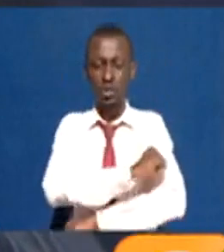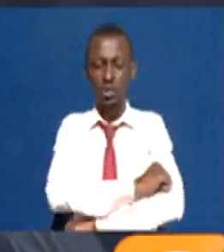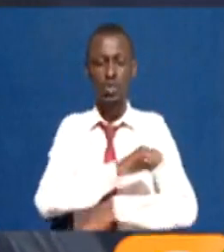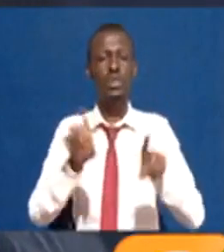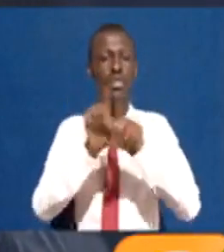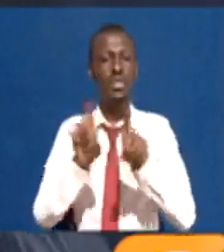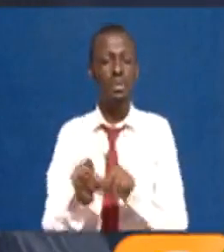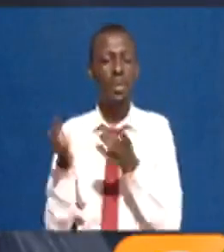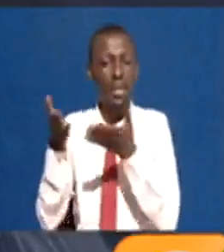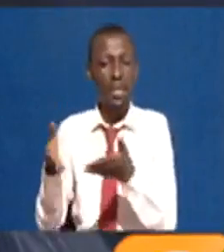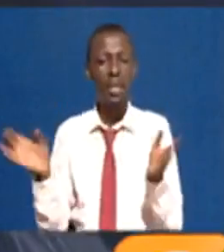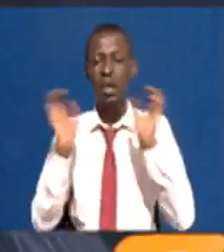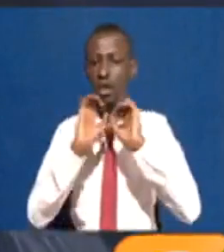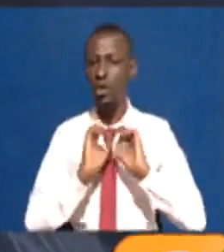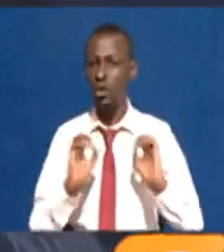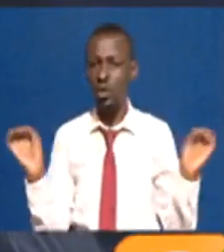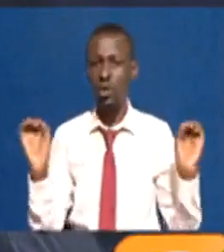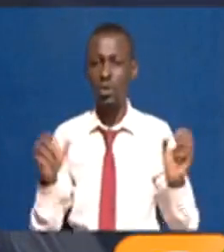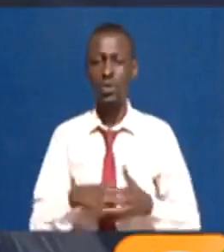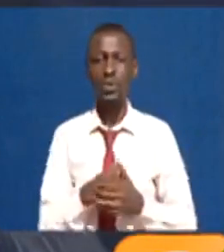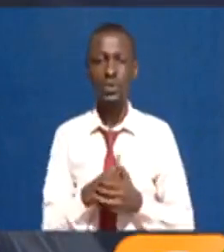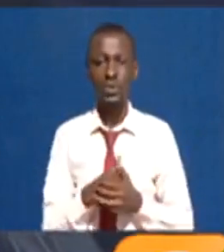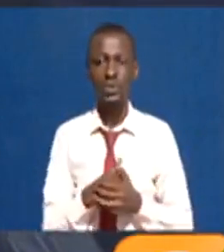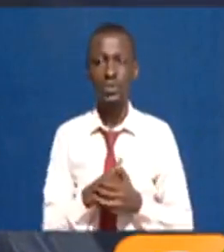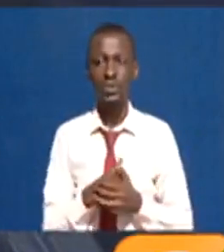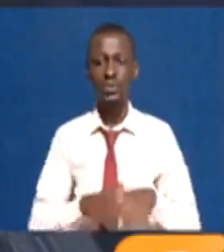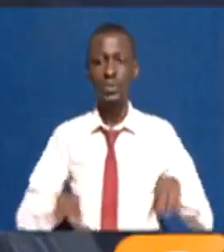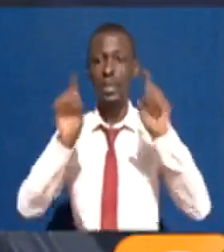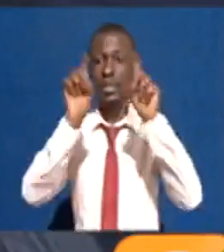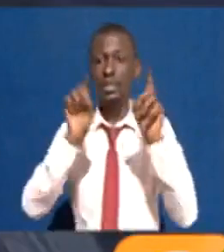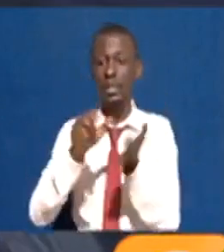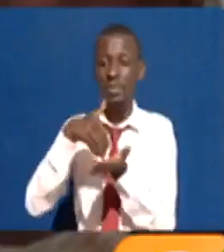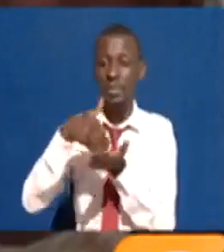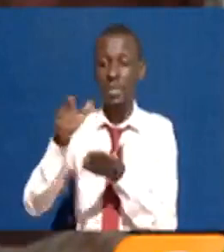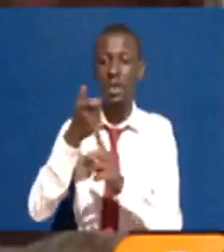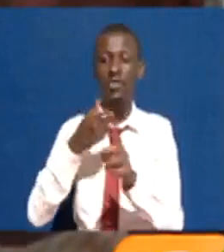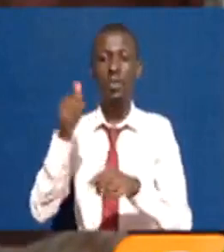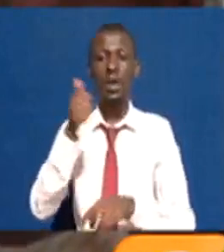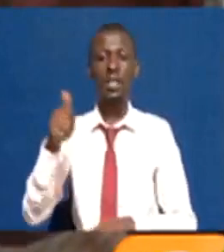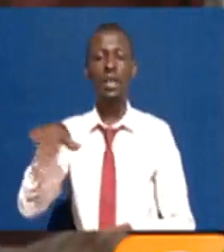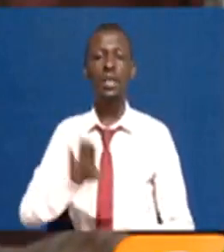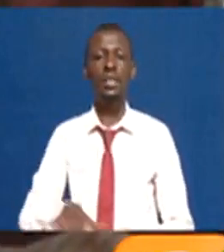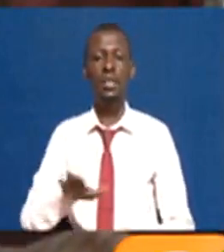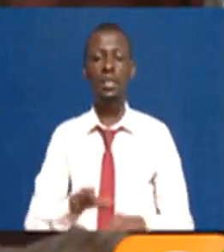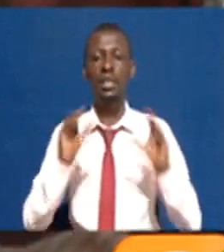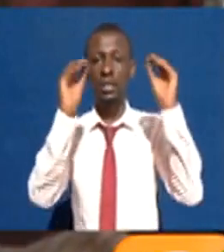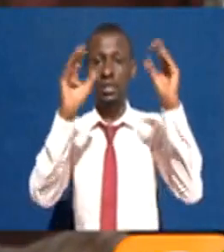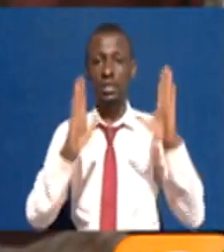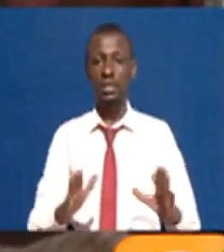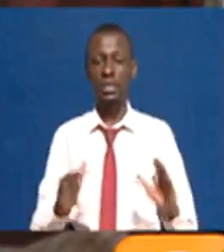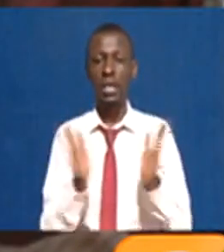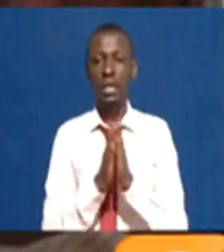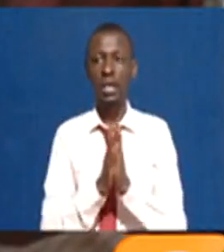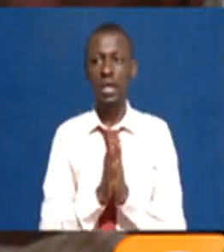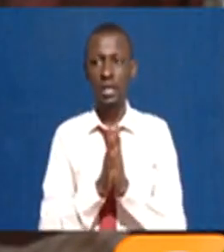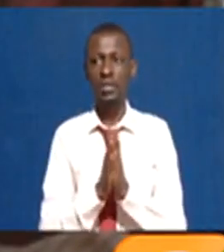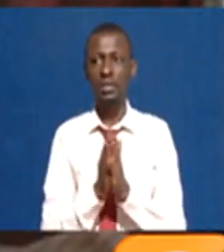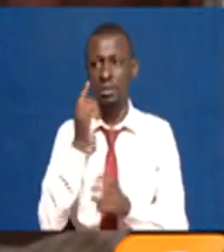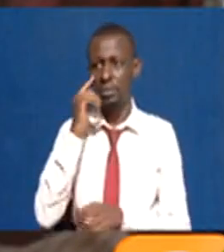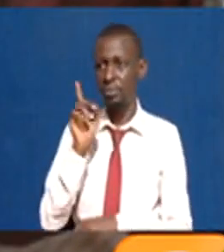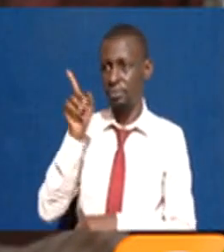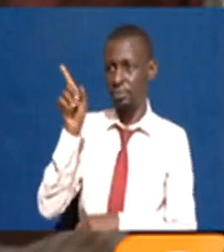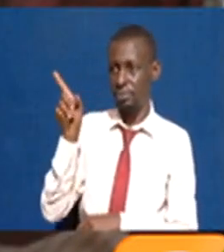there. She was sending the exams from elsewhere. Walimu hao pamoja na Zakaria Samuel, Zablon